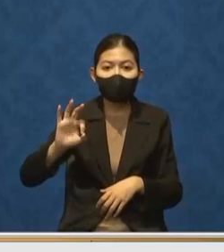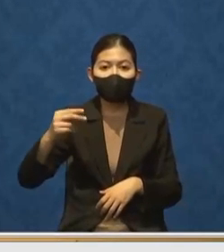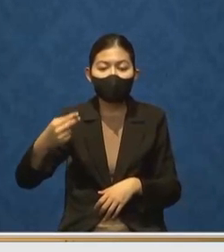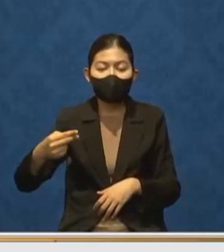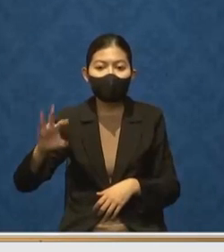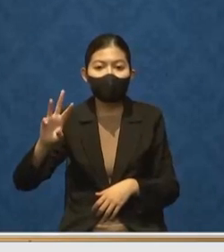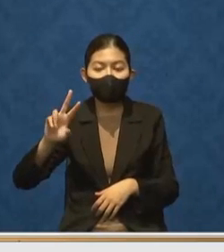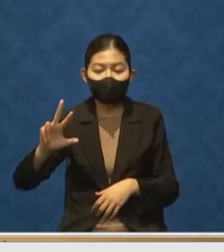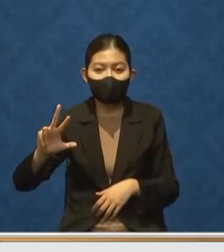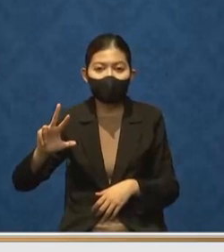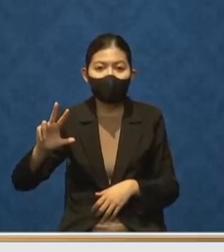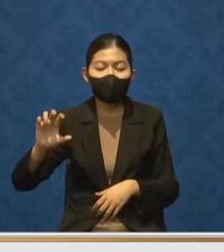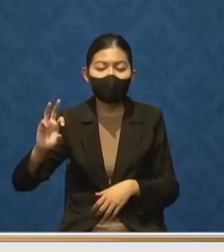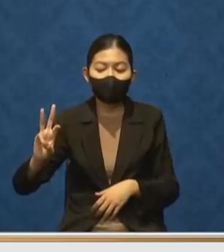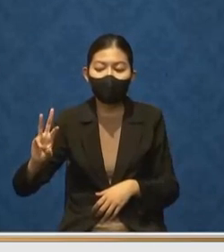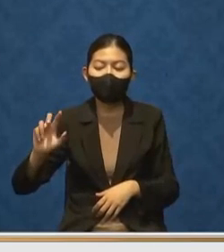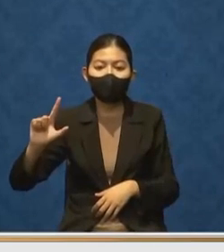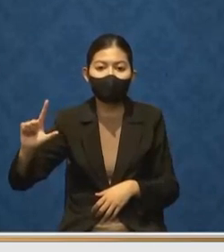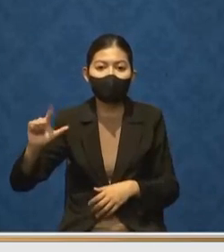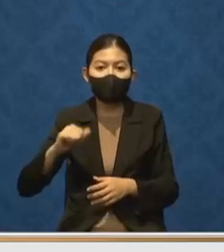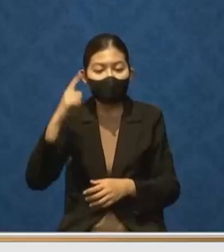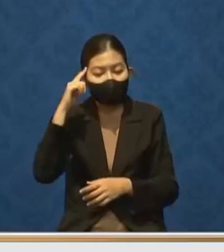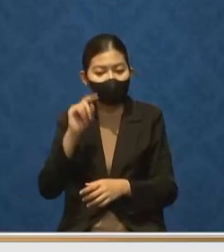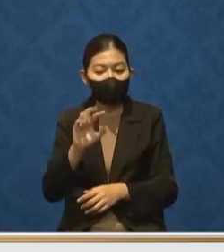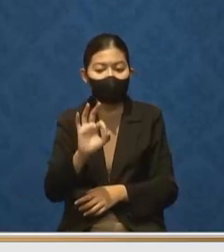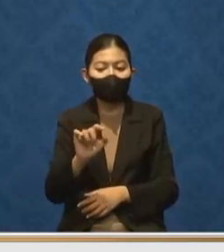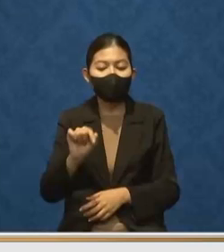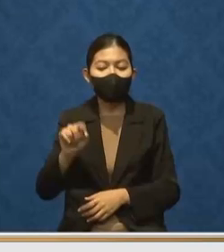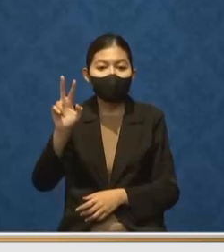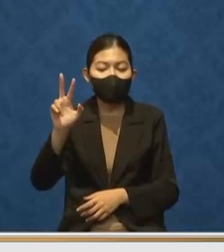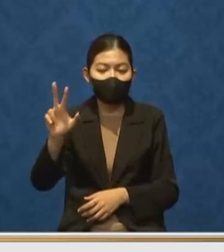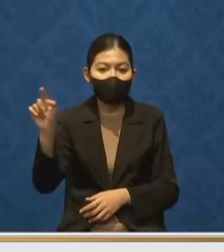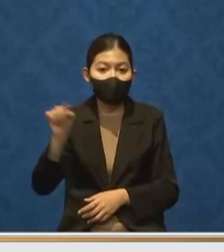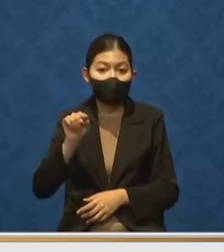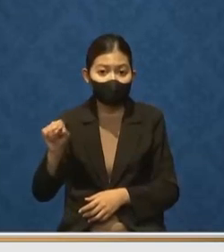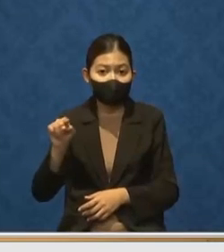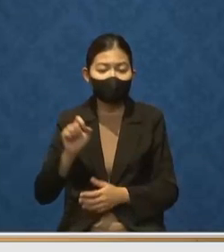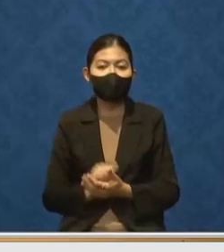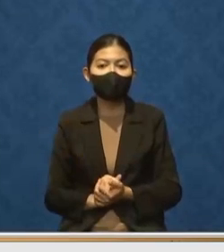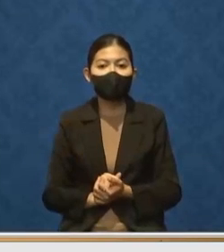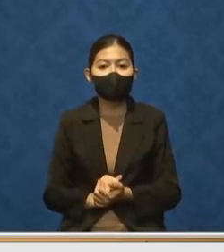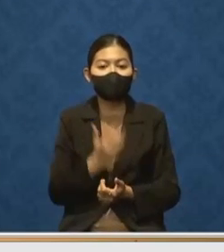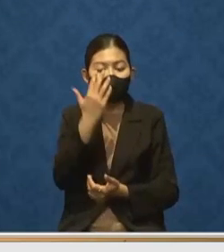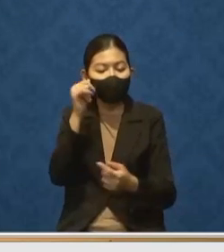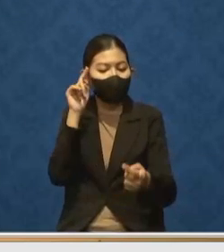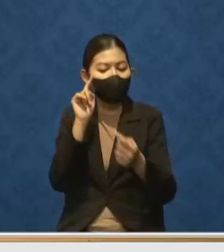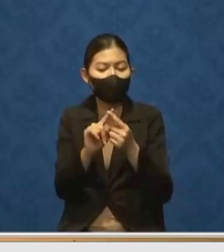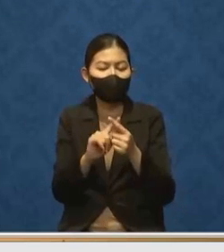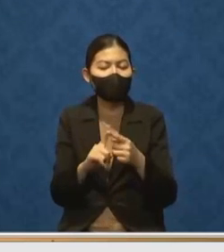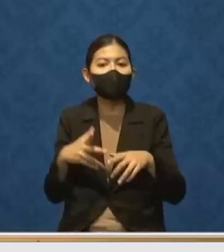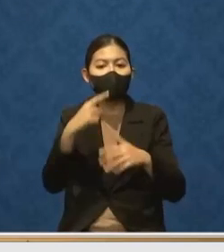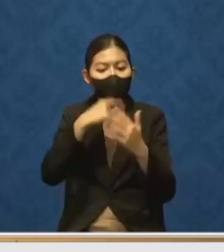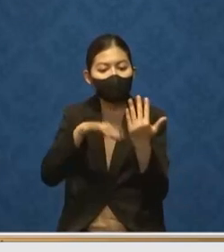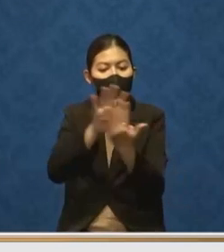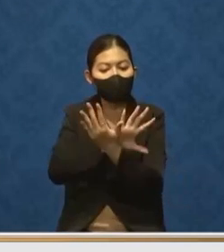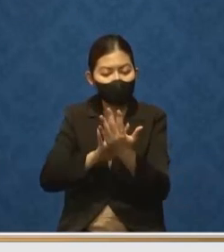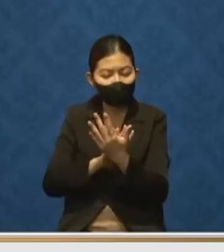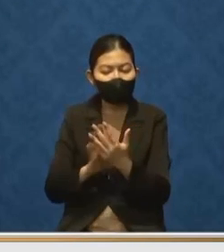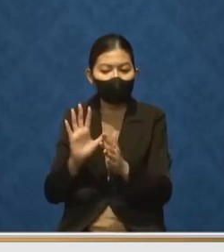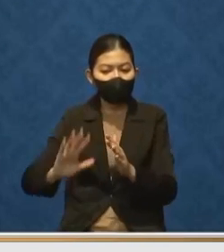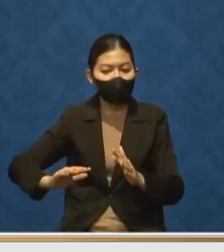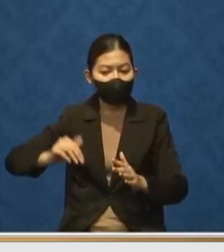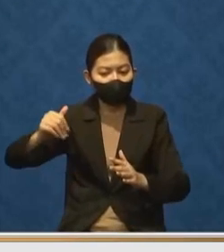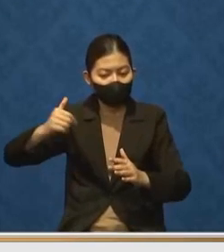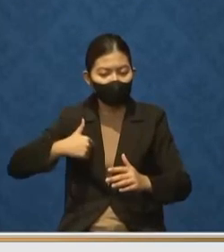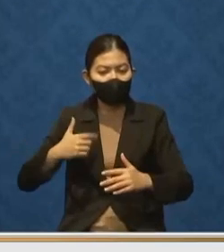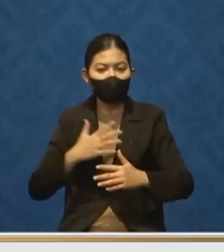296,003.6 ล้านบาทคิดเป็น 109.3 ของวงเงินงบประมาณเพื่อให้บ้านเมืองมีความมั่นคงประชาชนมีความสุขทุกภาคส่วนมีความพร้